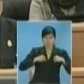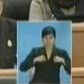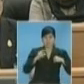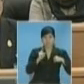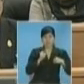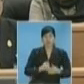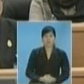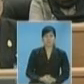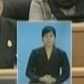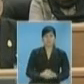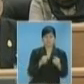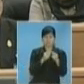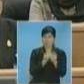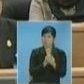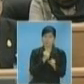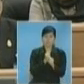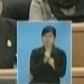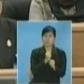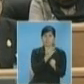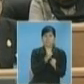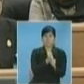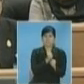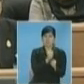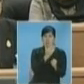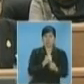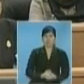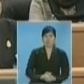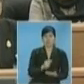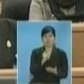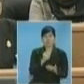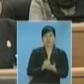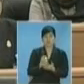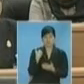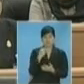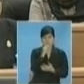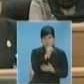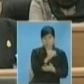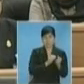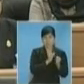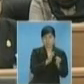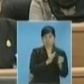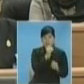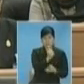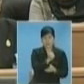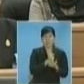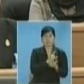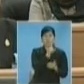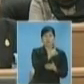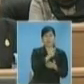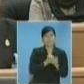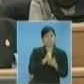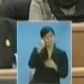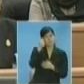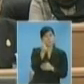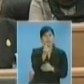ข้อบังคับเนี่ยก็มอบหมายไม่ได้นะครับทำได้ก็คือว่าแจ้งมาว่าจะสามารถมาตอบได้เมื่อใดนะครับเพราะฉะนั้นผมคิดว่